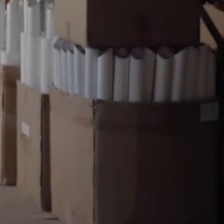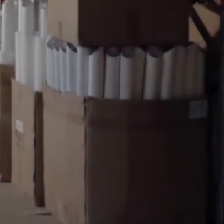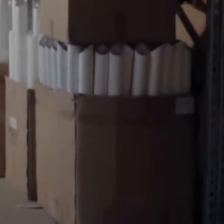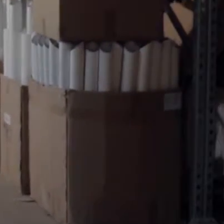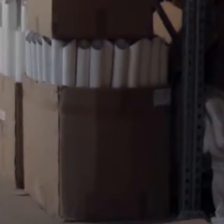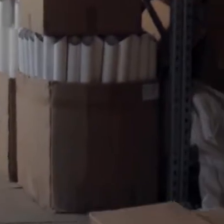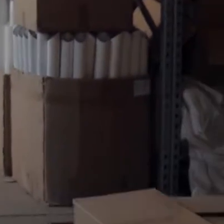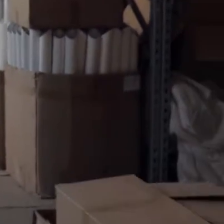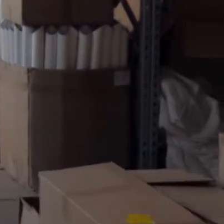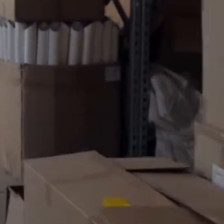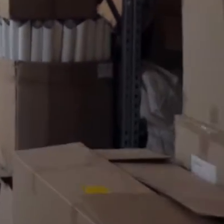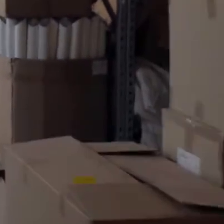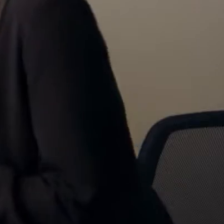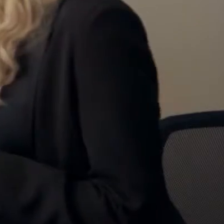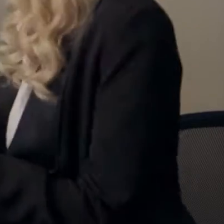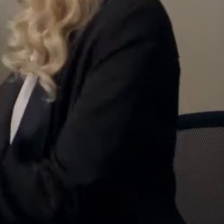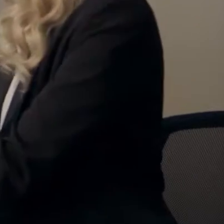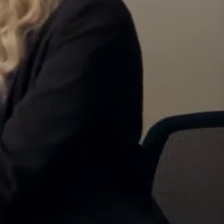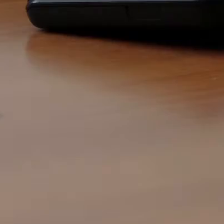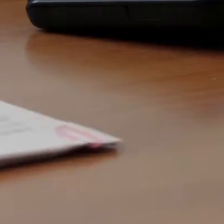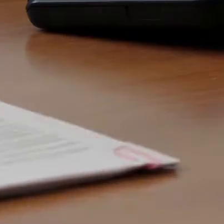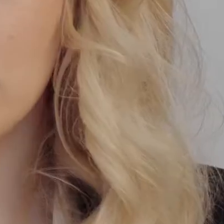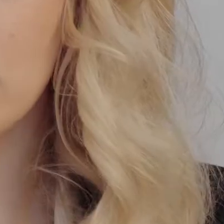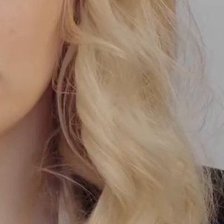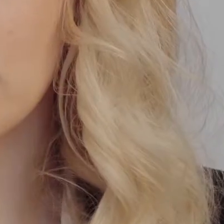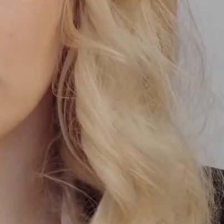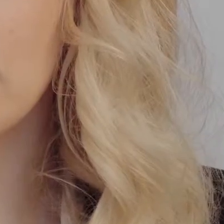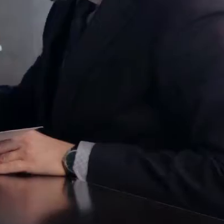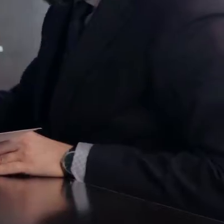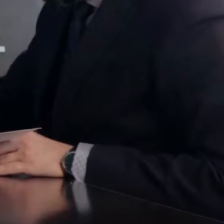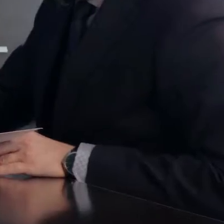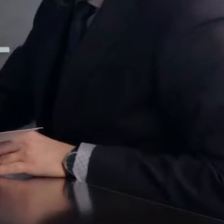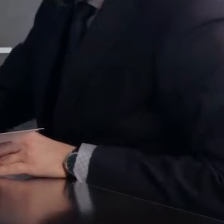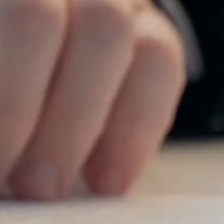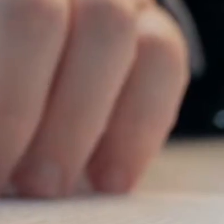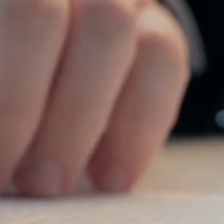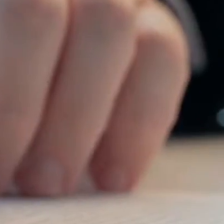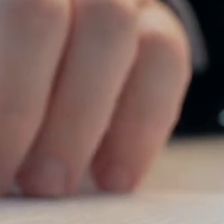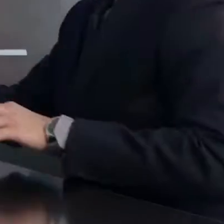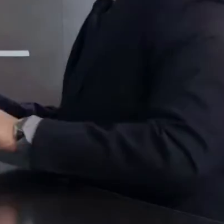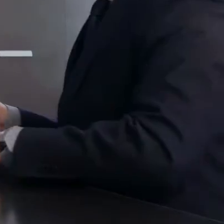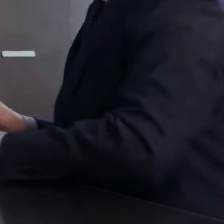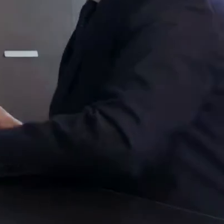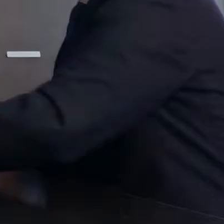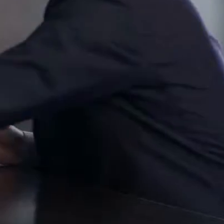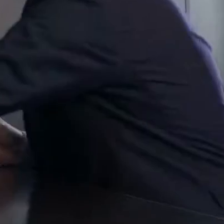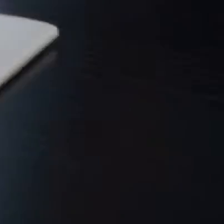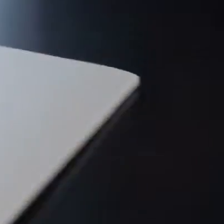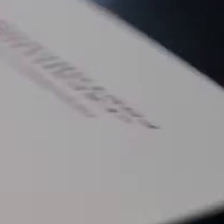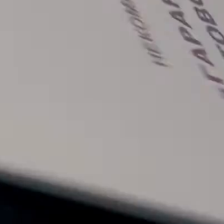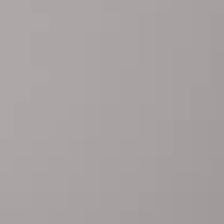Ты предприниматель? Хочешь расширить бизнес и взять кредит? Получи поручительство фонда и заверши сделку с